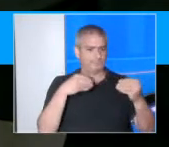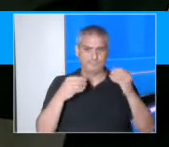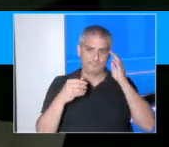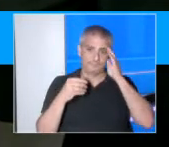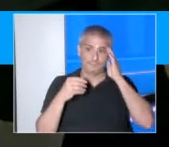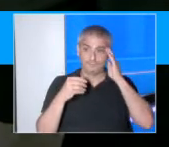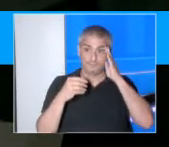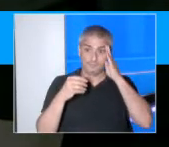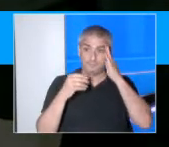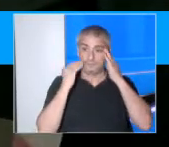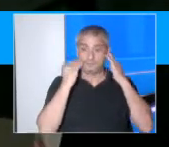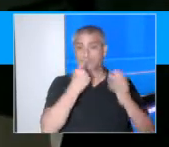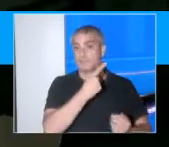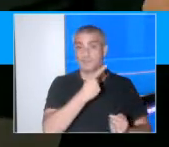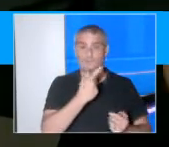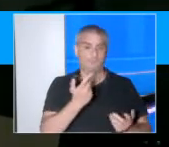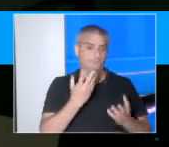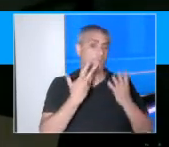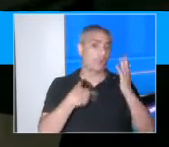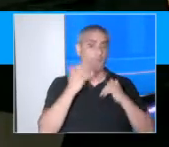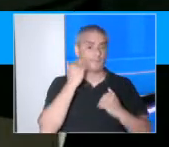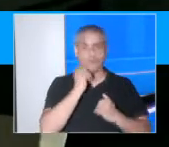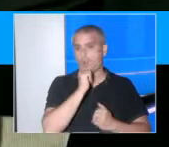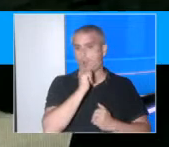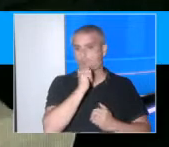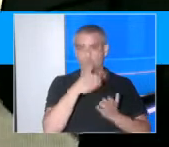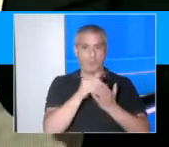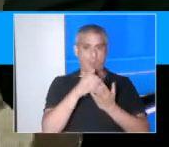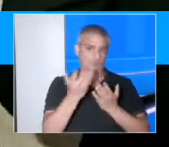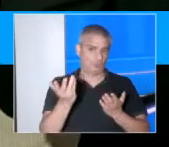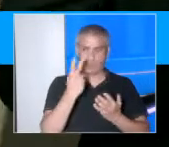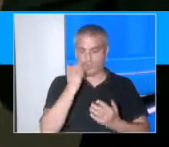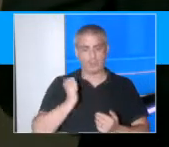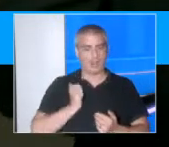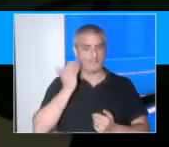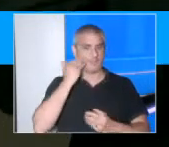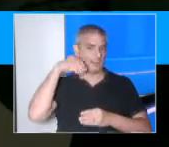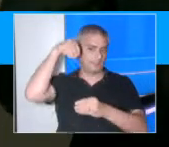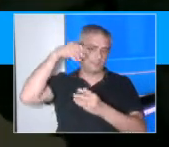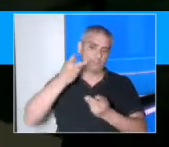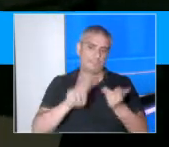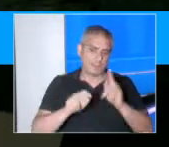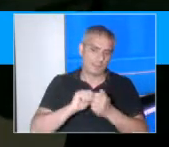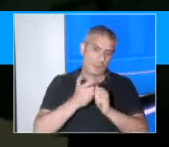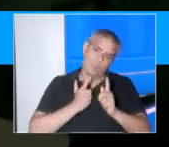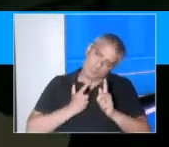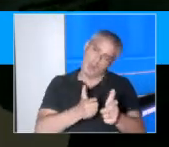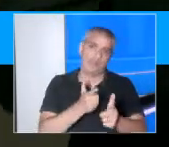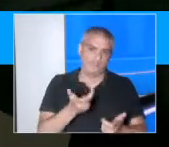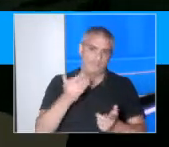הזה. כי מצד אחד, האמריקנים, מרביתם, לא רצו להמשיך ולראות את החיילים האמריקנים או נהרגים או